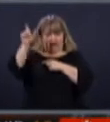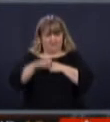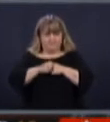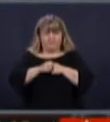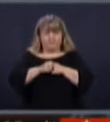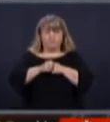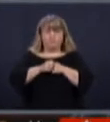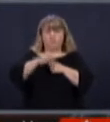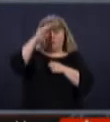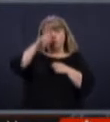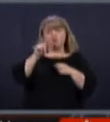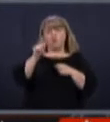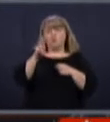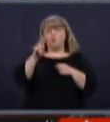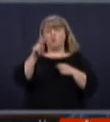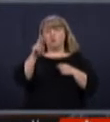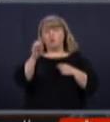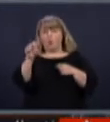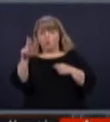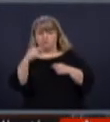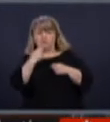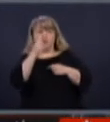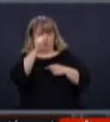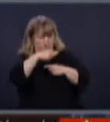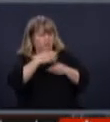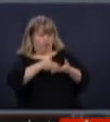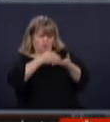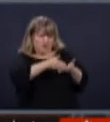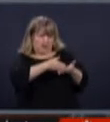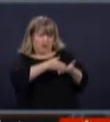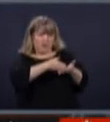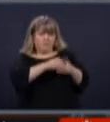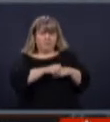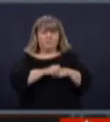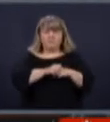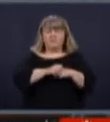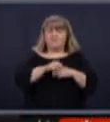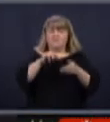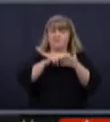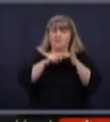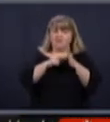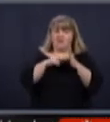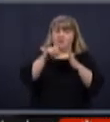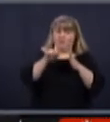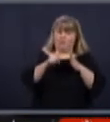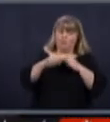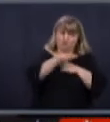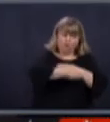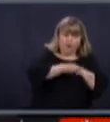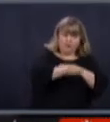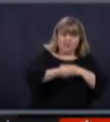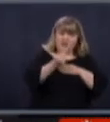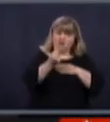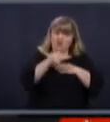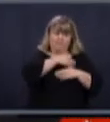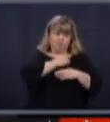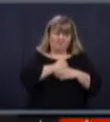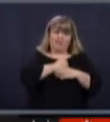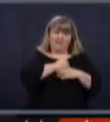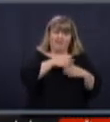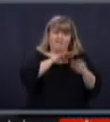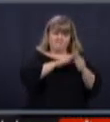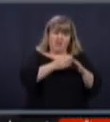vous aider. Vous en êtes rendu où, là? Est-ce qu'il va falloir ouvrir les goussets et donner de l'argent aux municipalités aussi? Bon,